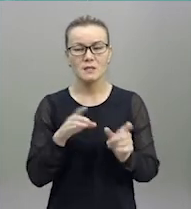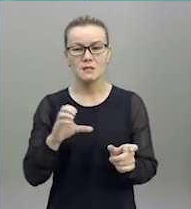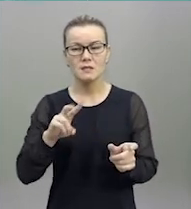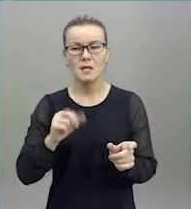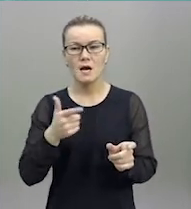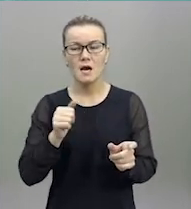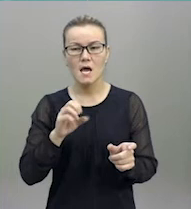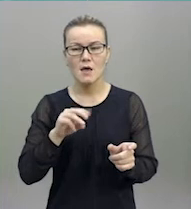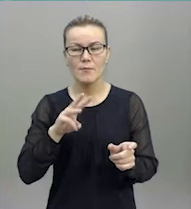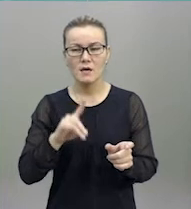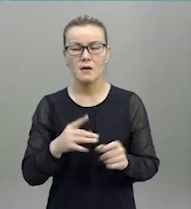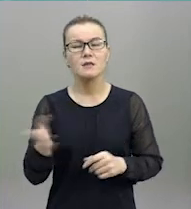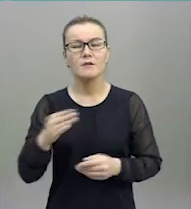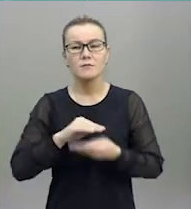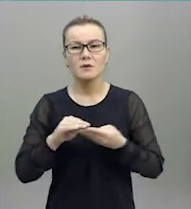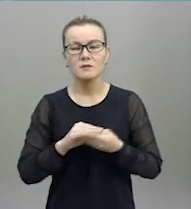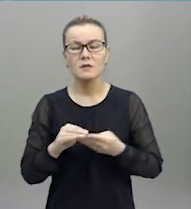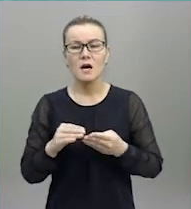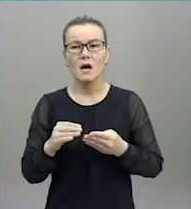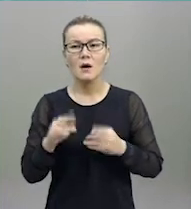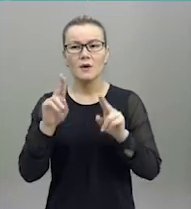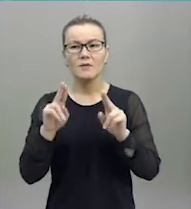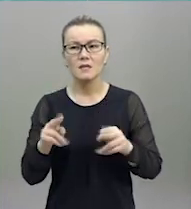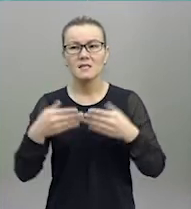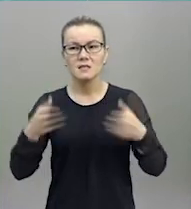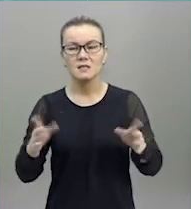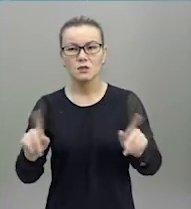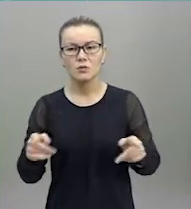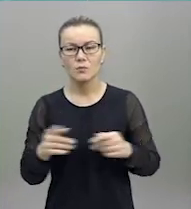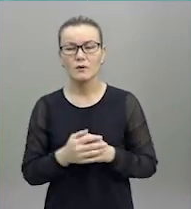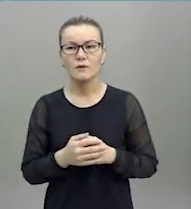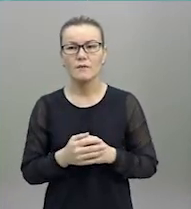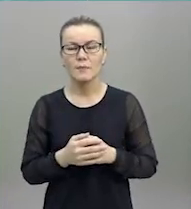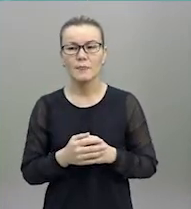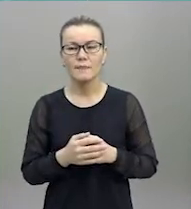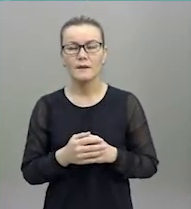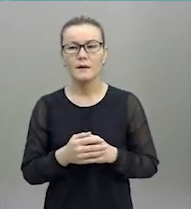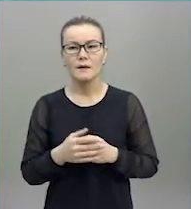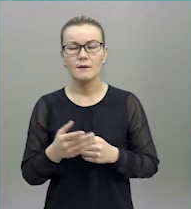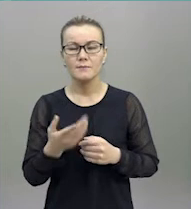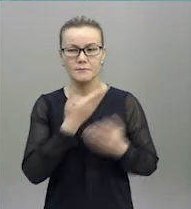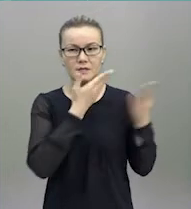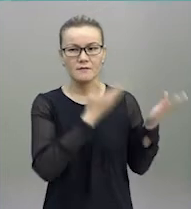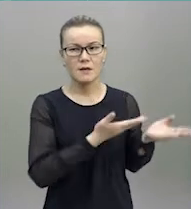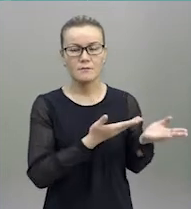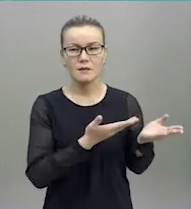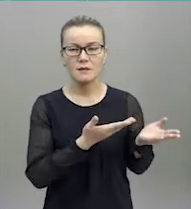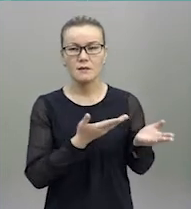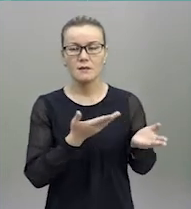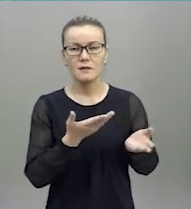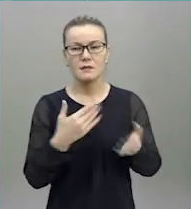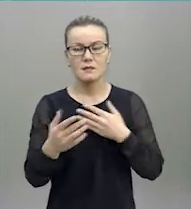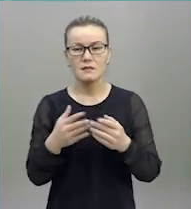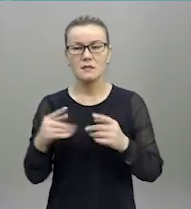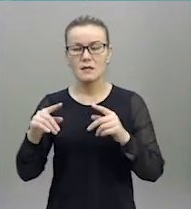давайте с вами повторим правила раскрытия скобок мнемоническое правило оно перед вами если перед